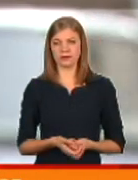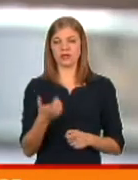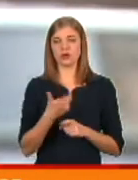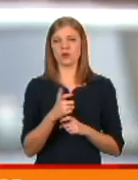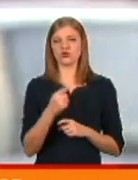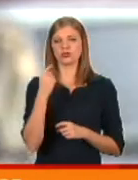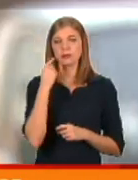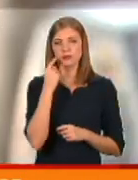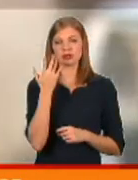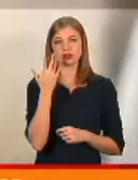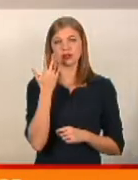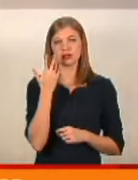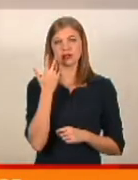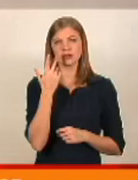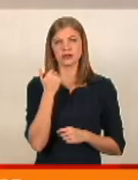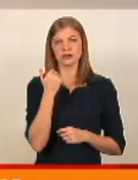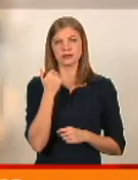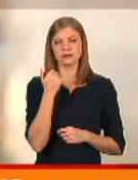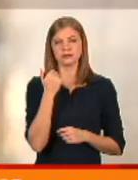Дуже обідно, коли